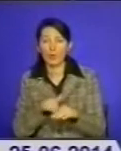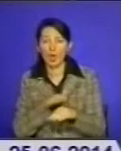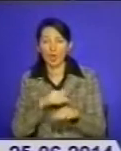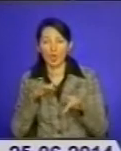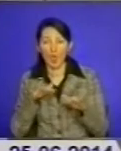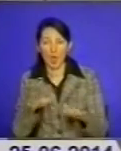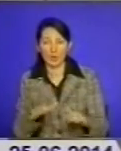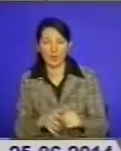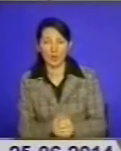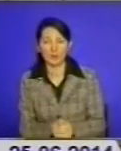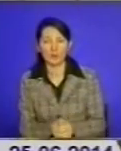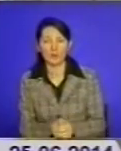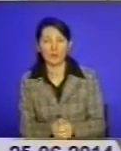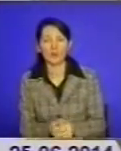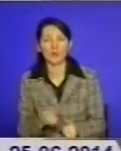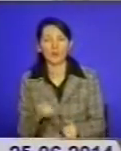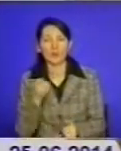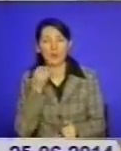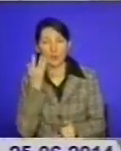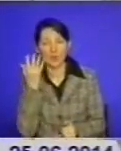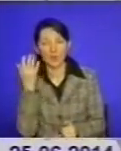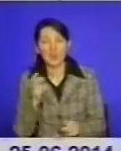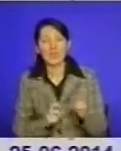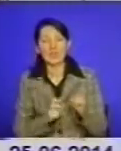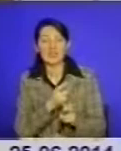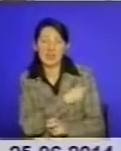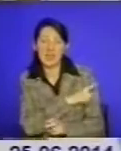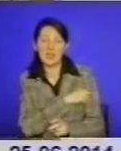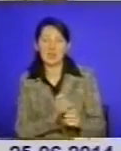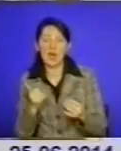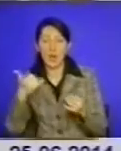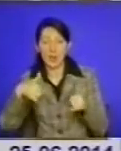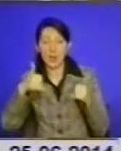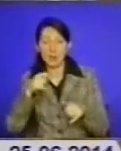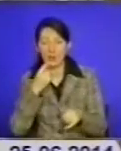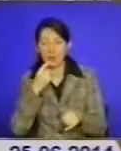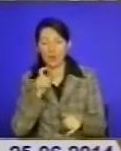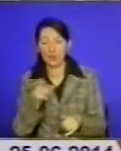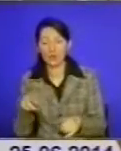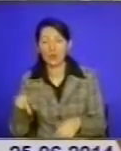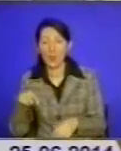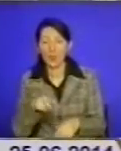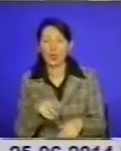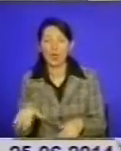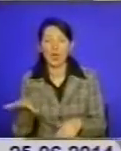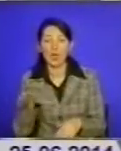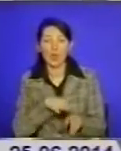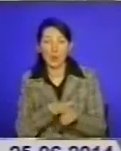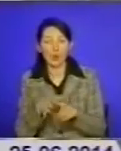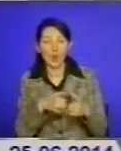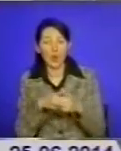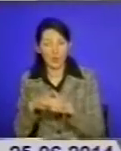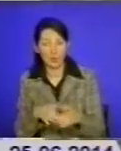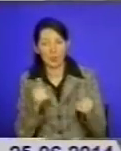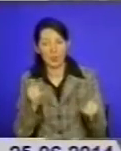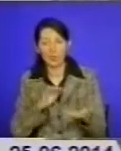Шови. Колись на станцію переливання крові люди приходили, як розповідають, цілими колективами. Нині ситуація значно